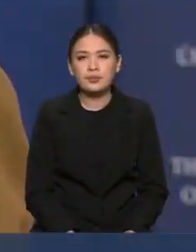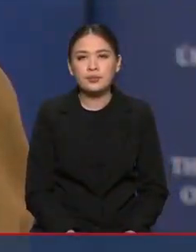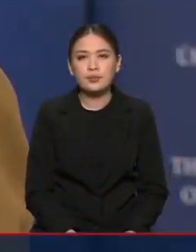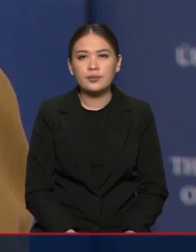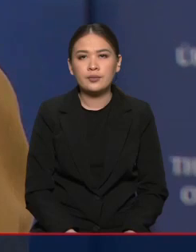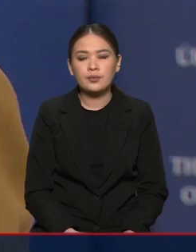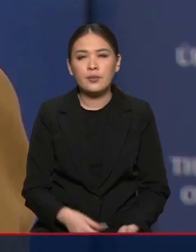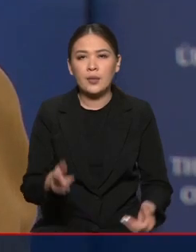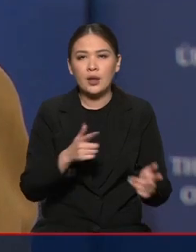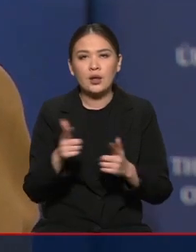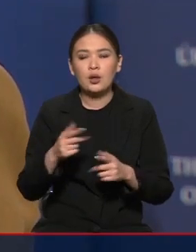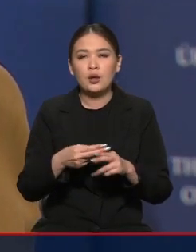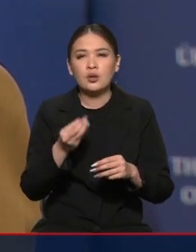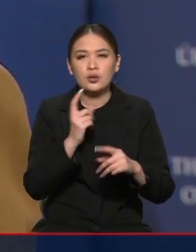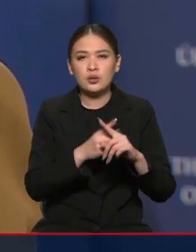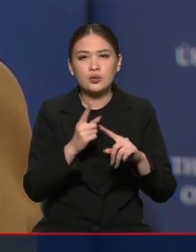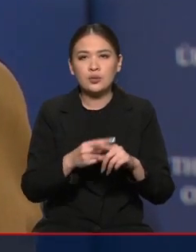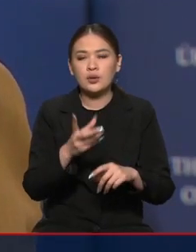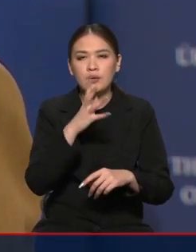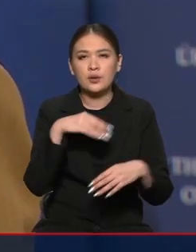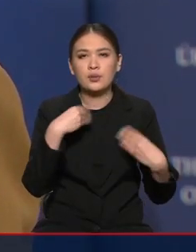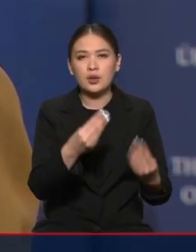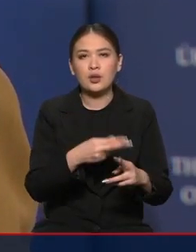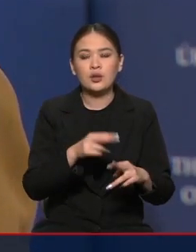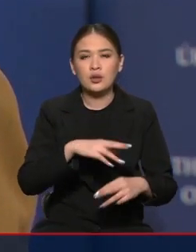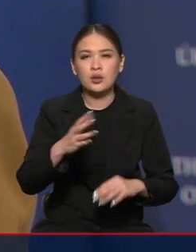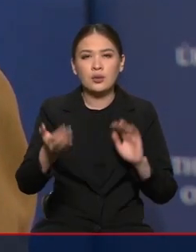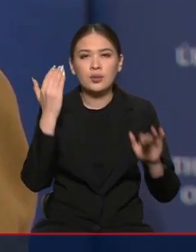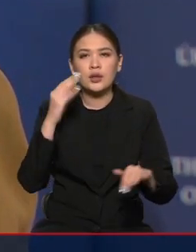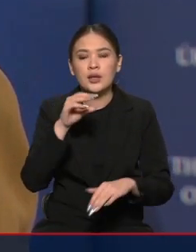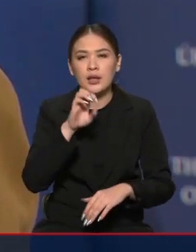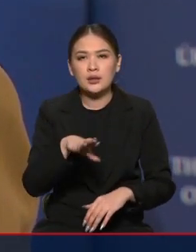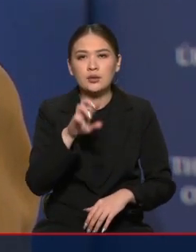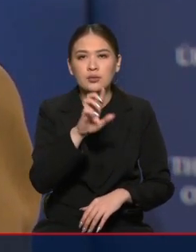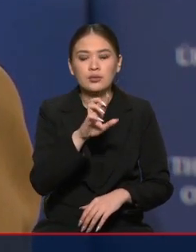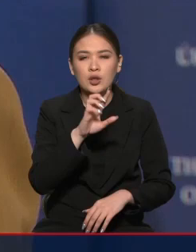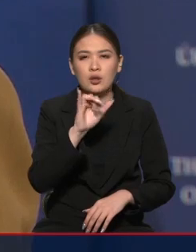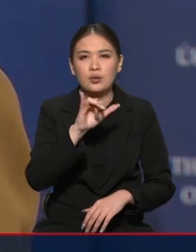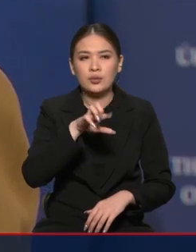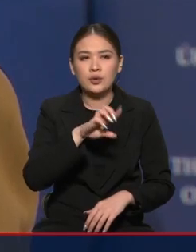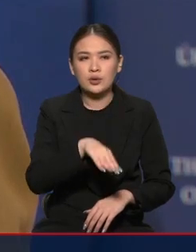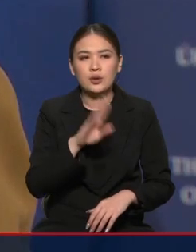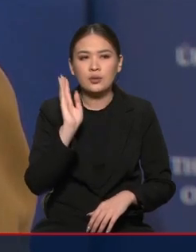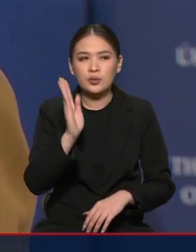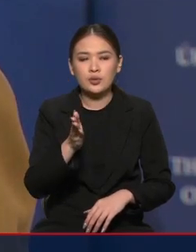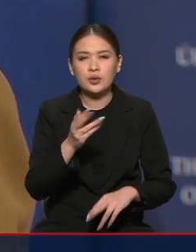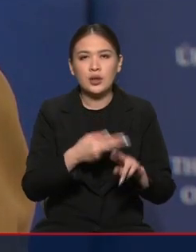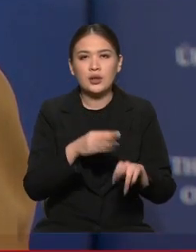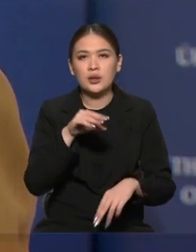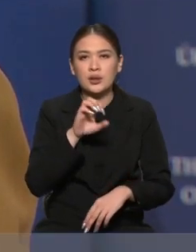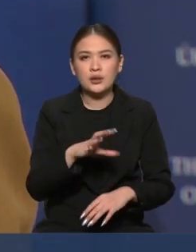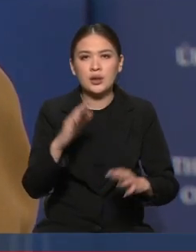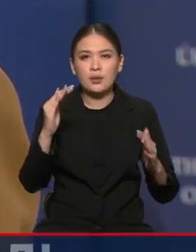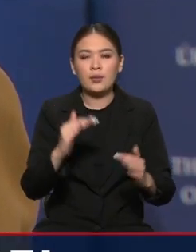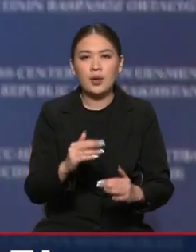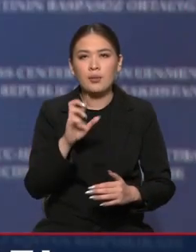Түлектерге дайындалуға қосымша уақыт беру үшін оларға ұлттық бірыңғай тест бөлек кестемен өткізілетін болады. Тесттен төмен бал